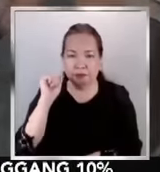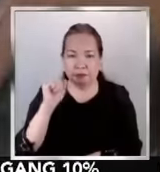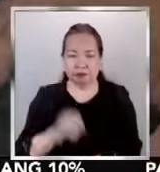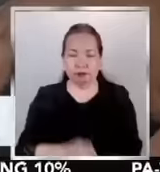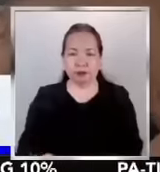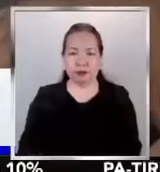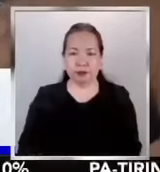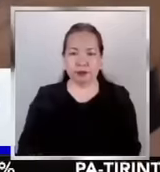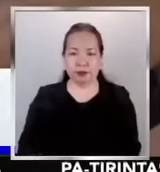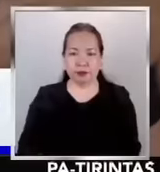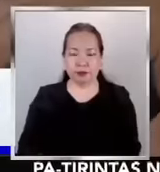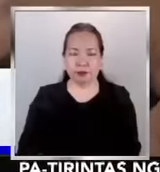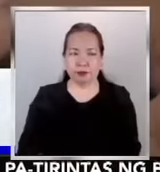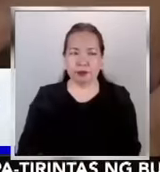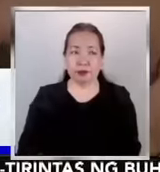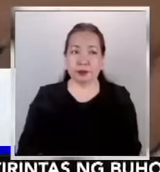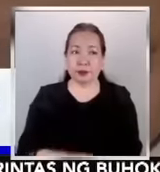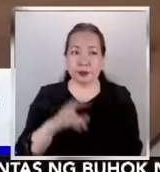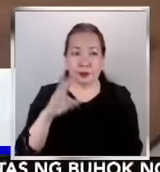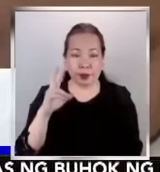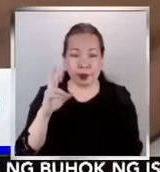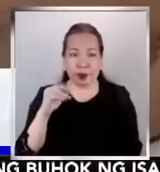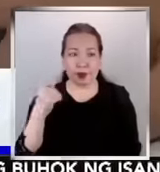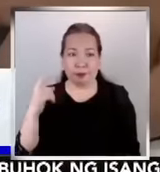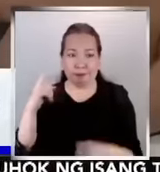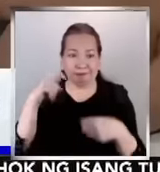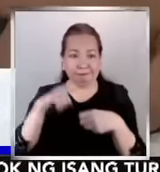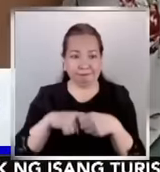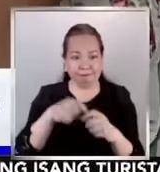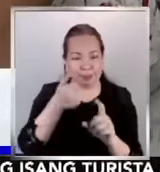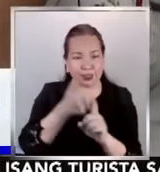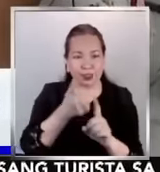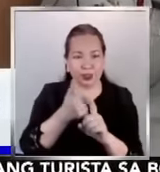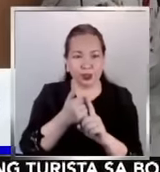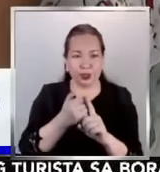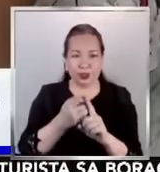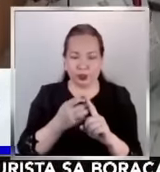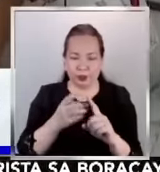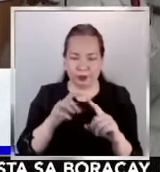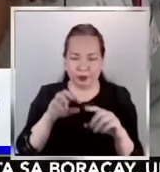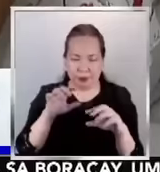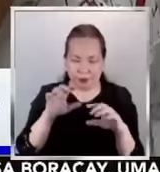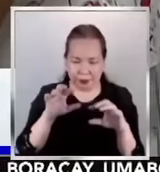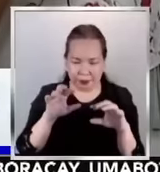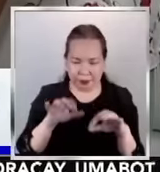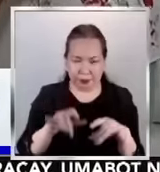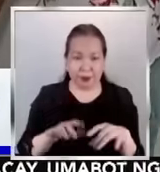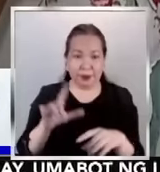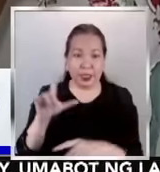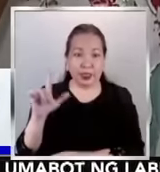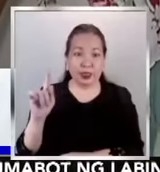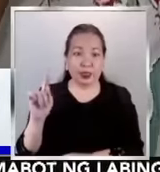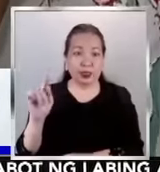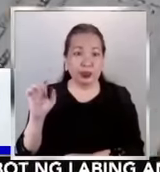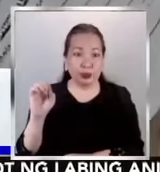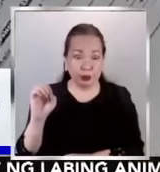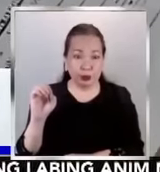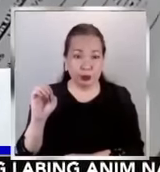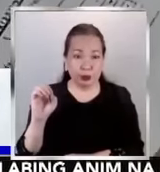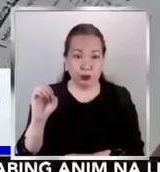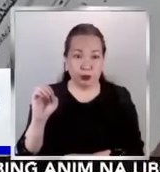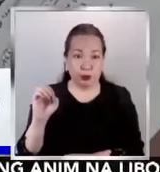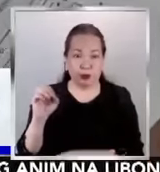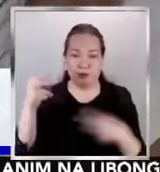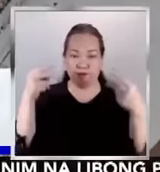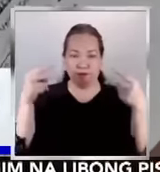aginaldo nang mag-log in si leonil Salvador nitong Hulyo sa Land Transportation office ltms portal para